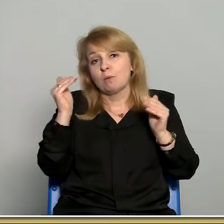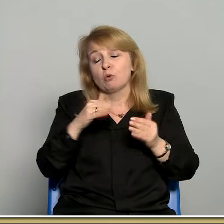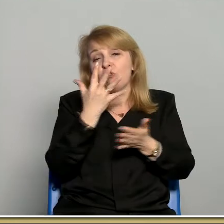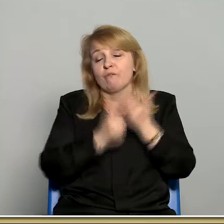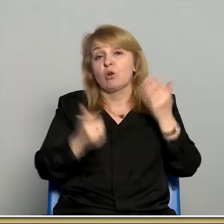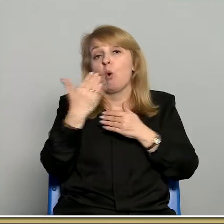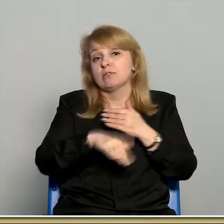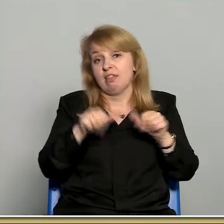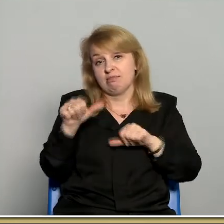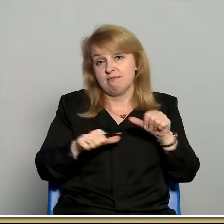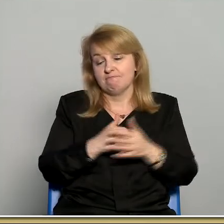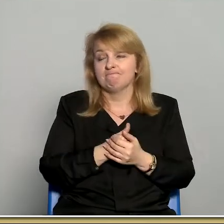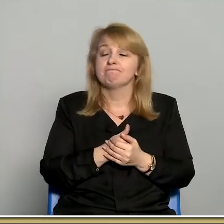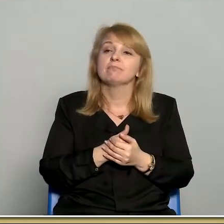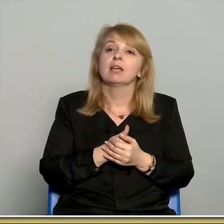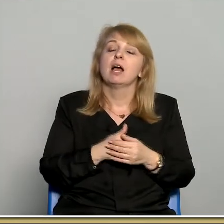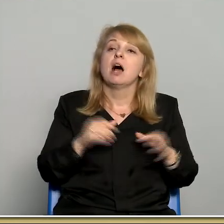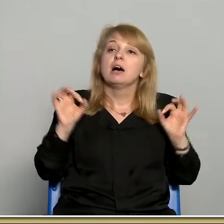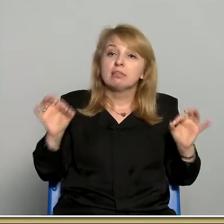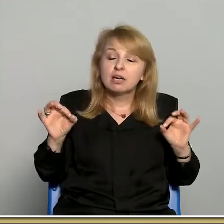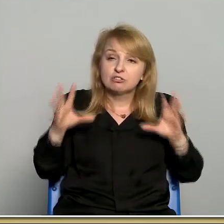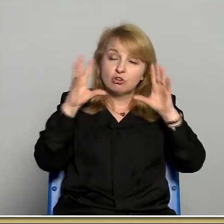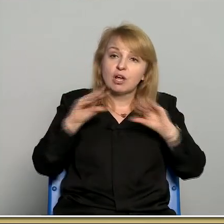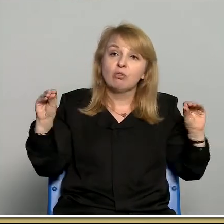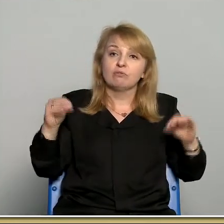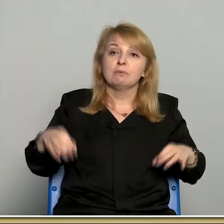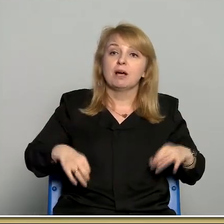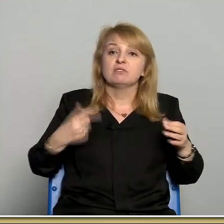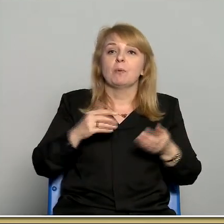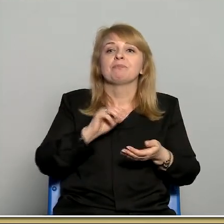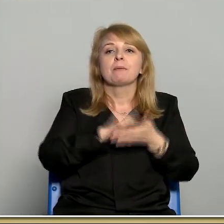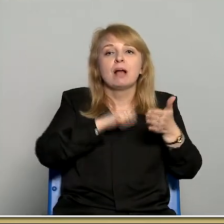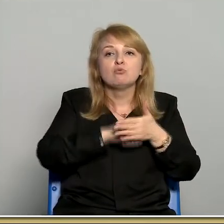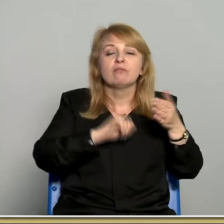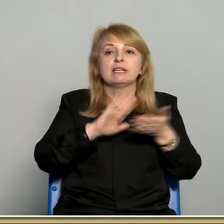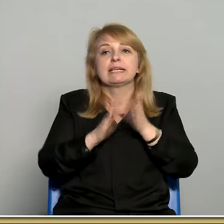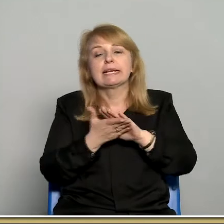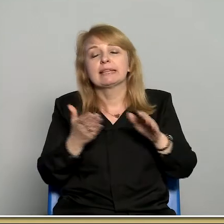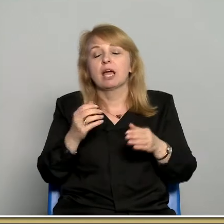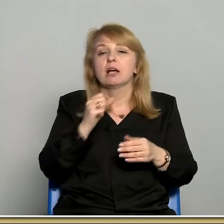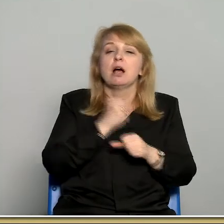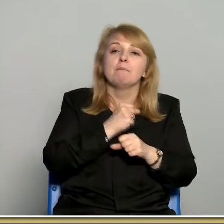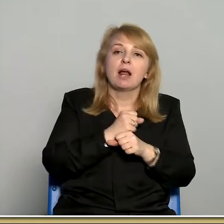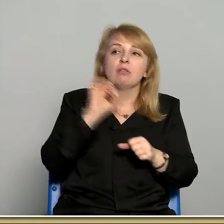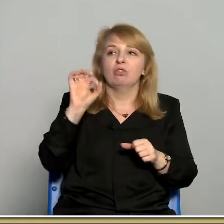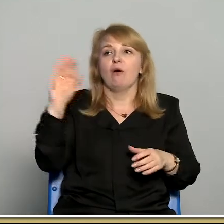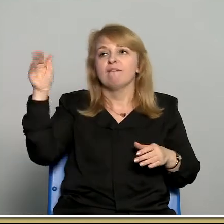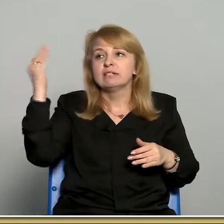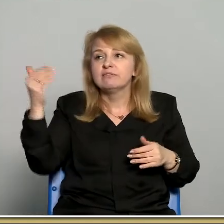jak obecnie. Zatem, Szanowni Państwo, Mazowiecki Rynek Pracy, wyzwania, mechanizmy wsparcia.